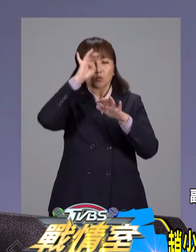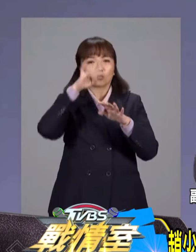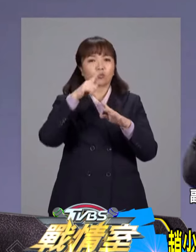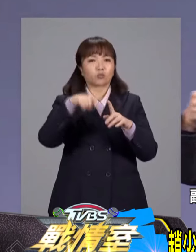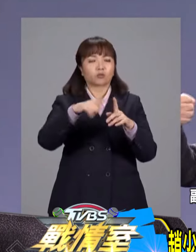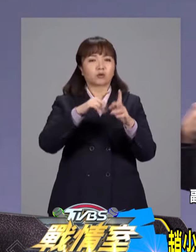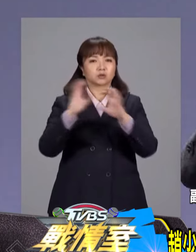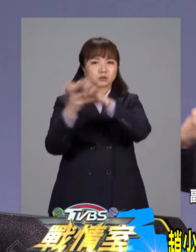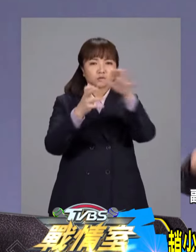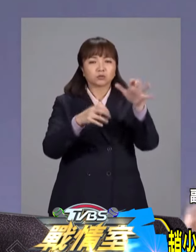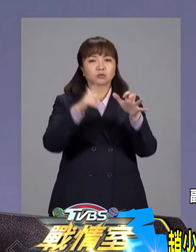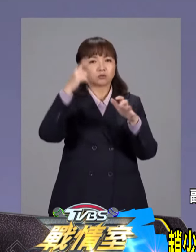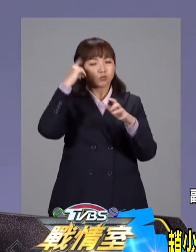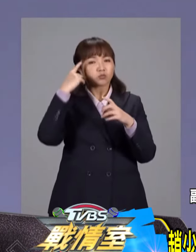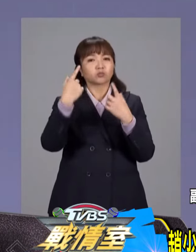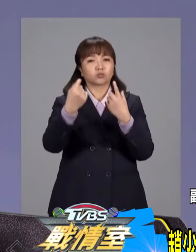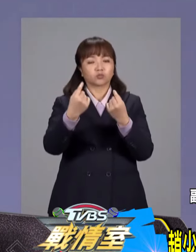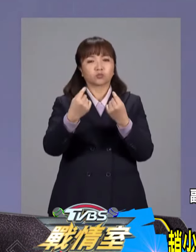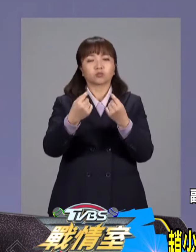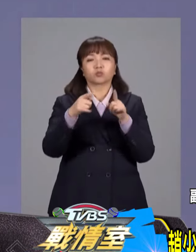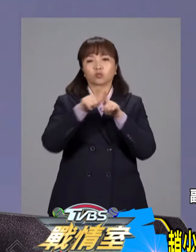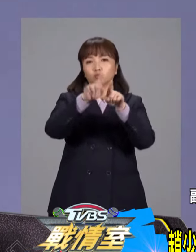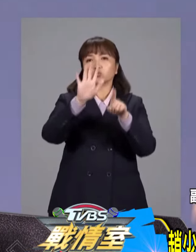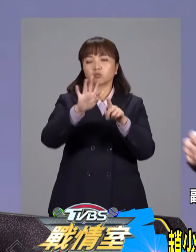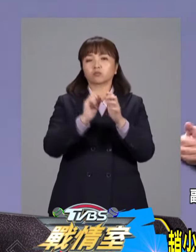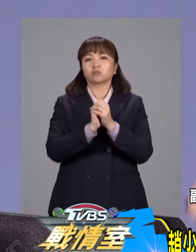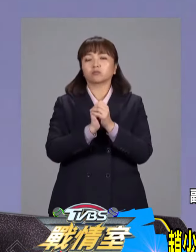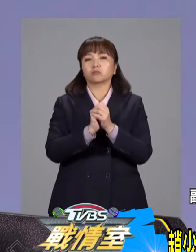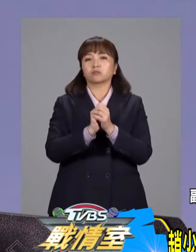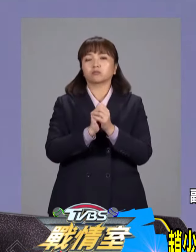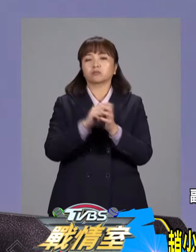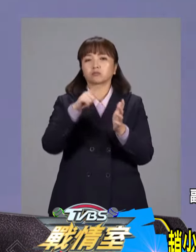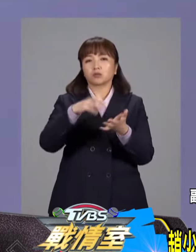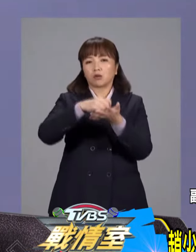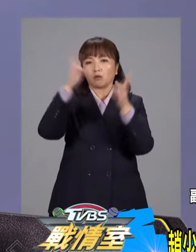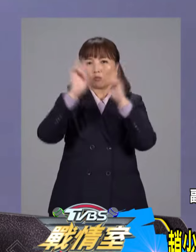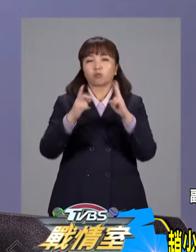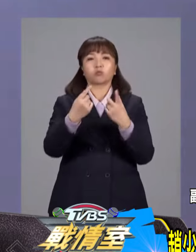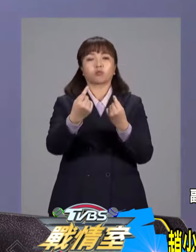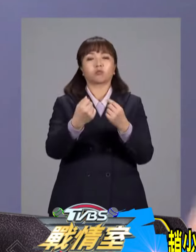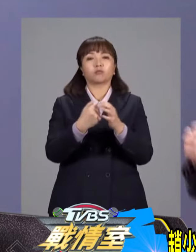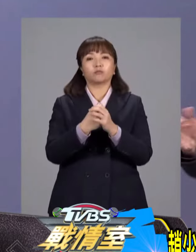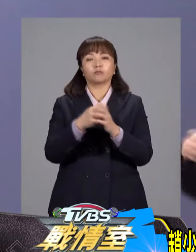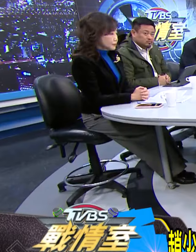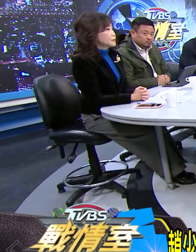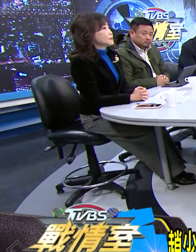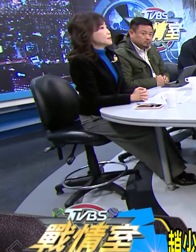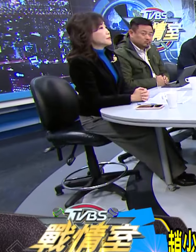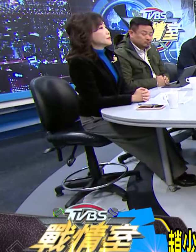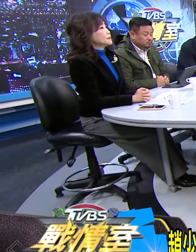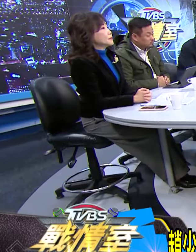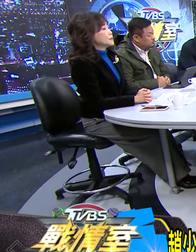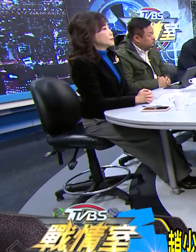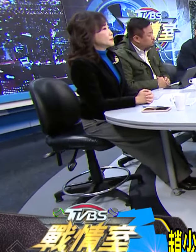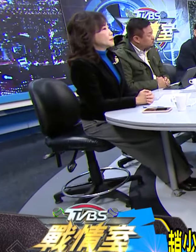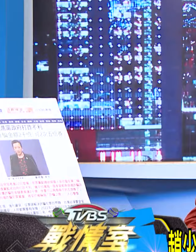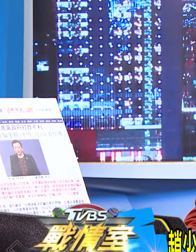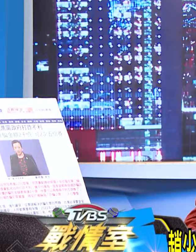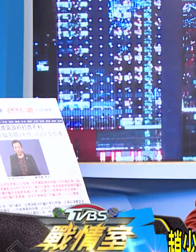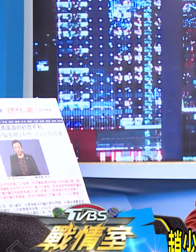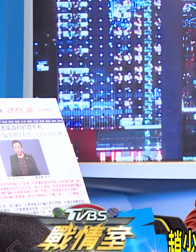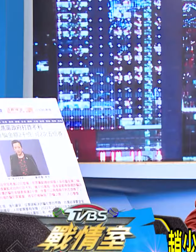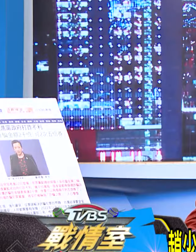做的事都是跟世界潮流相对相向而行的，核电也是这样子啊。 至于吴欣宁呢，他是批评执政